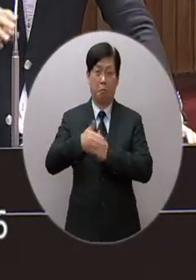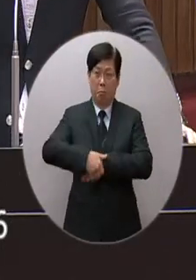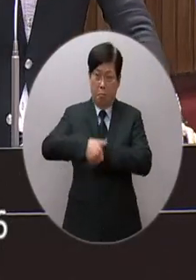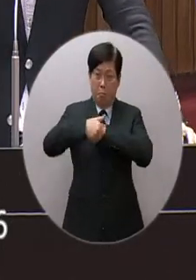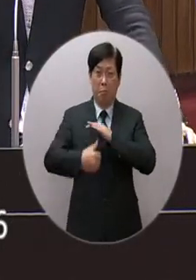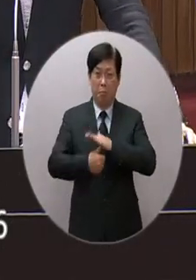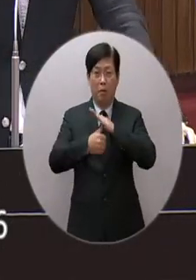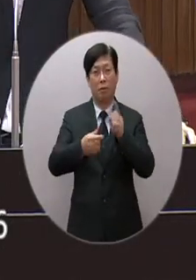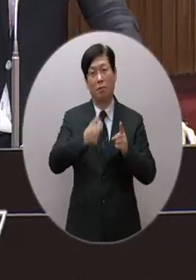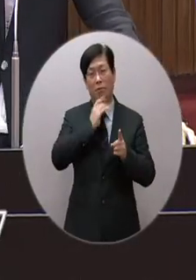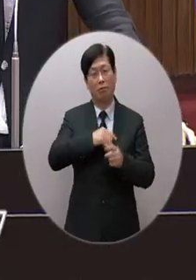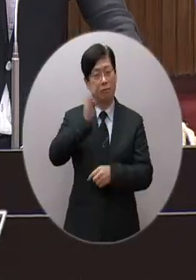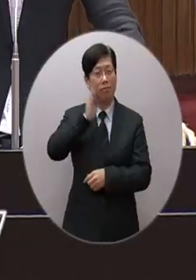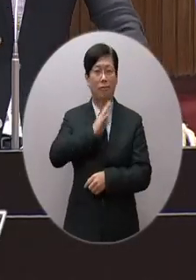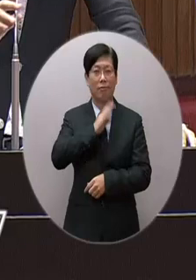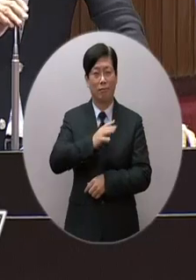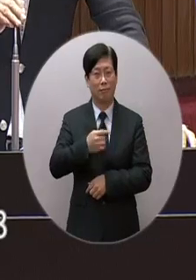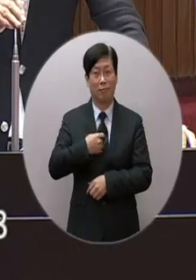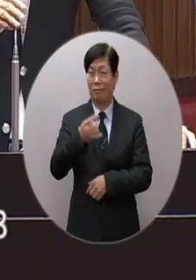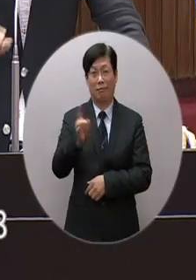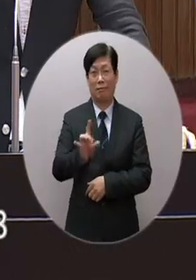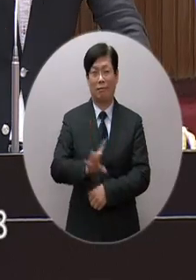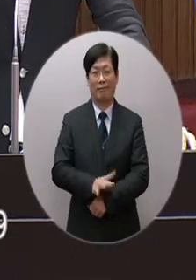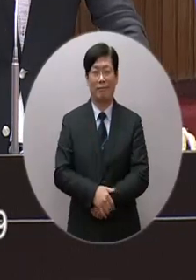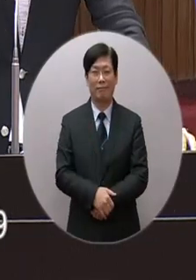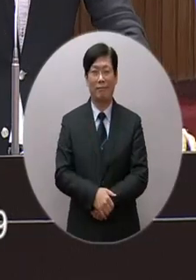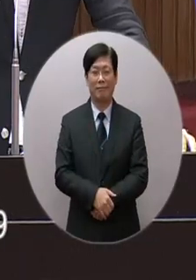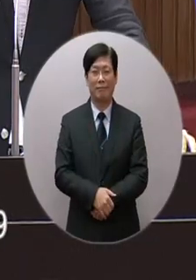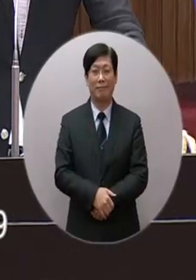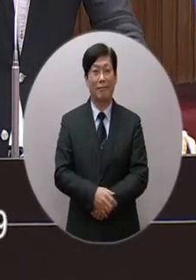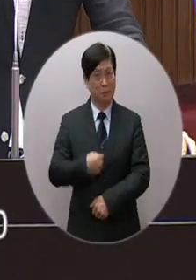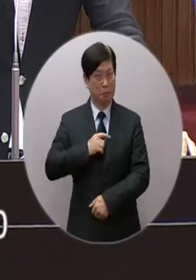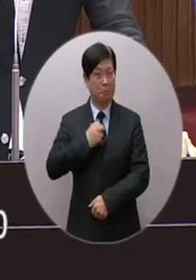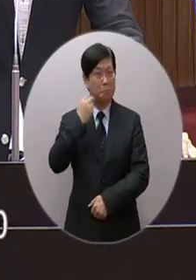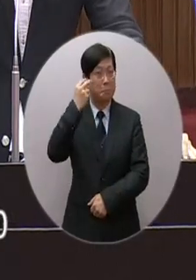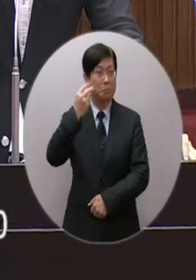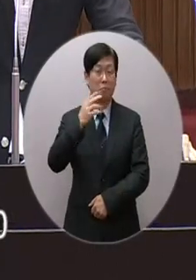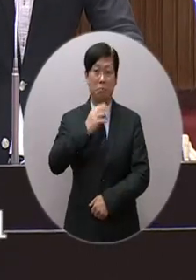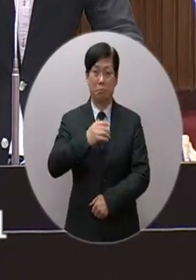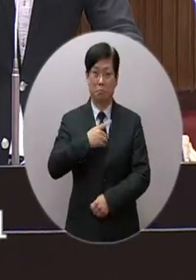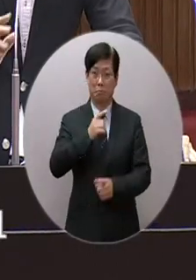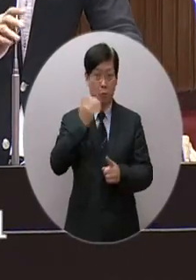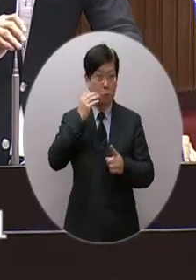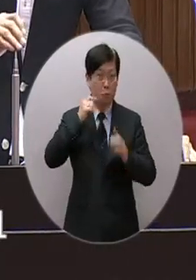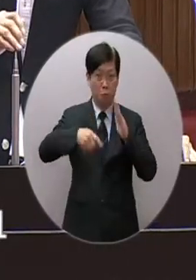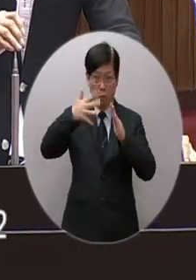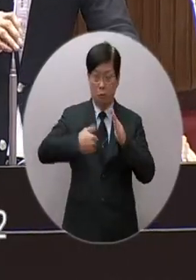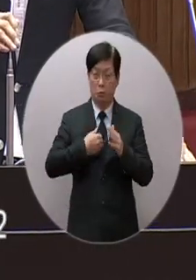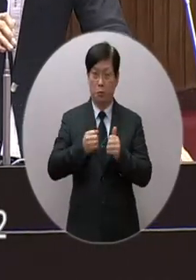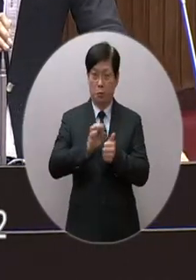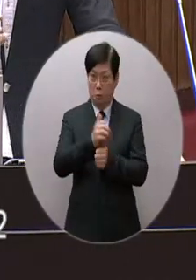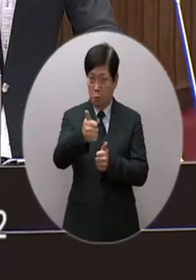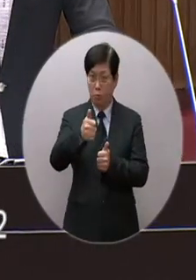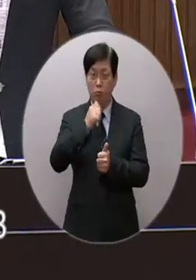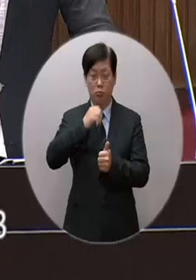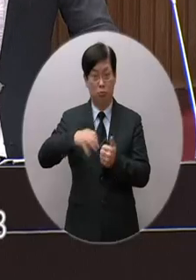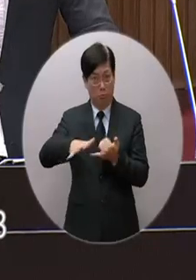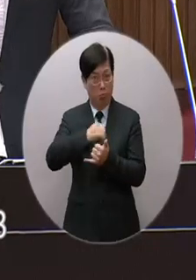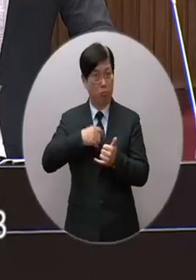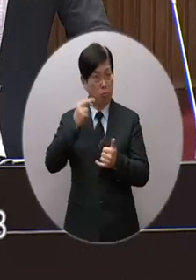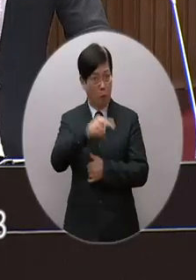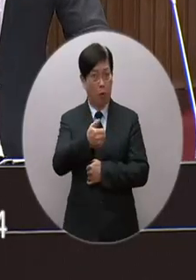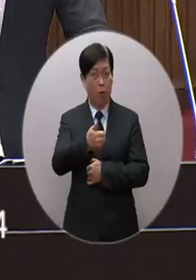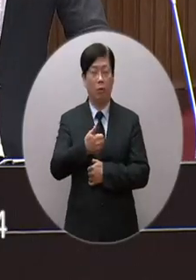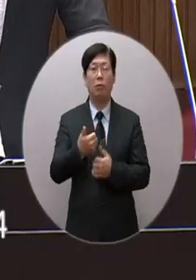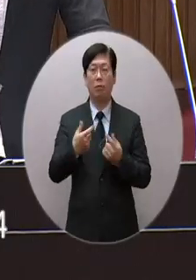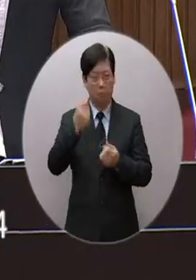日是这个母难日，所以我妈的贵谁瘾，我也感觉一定做了好，全国百姓因为一定做了好，大